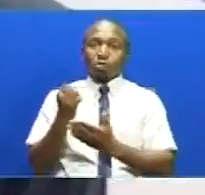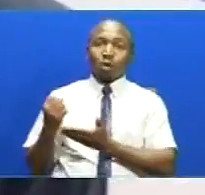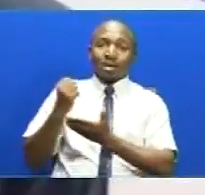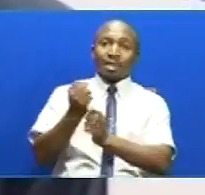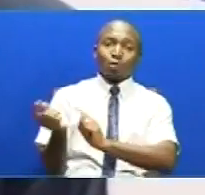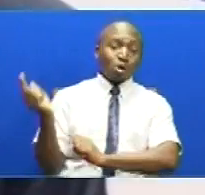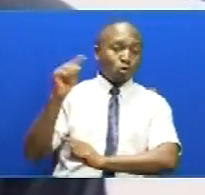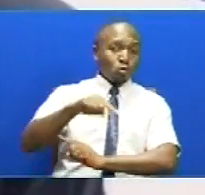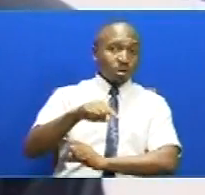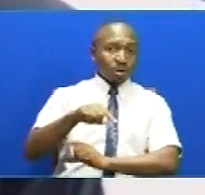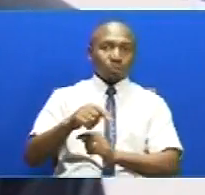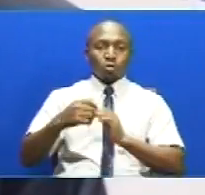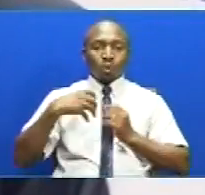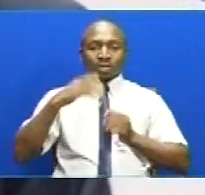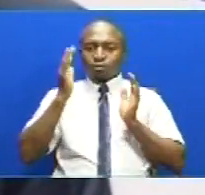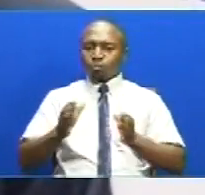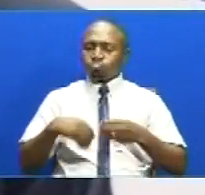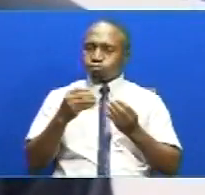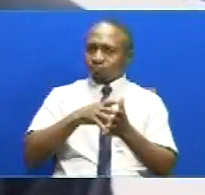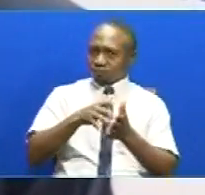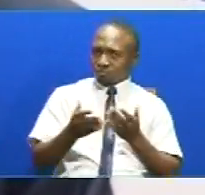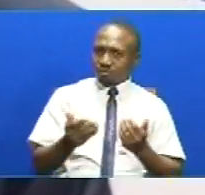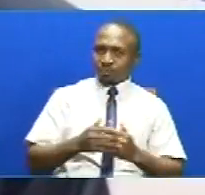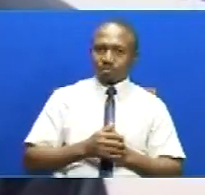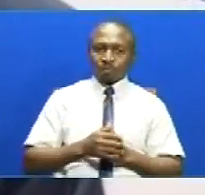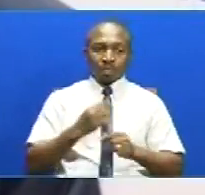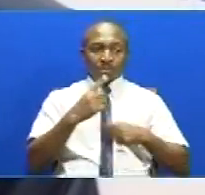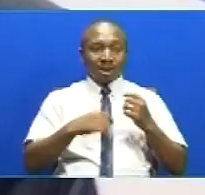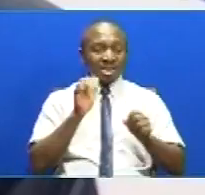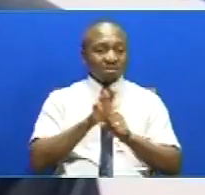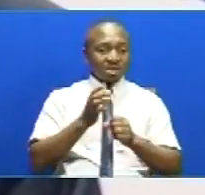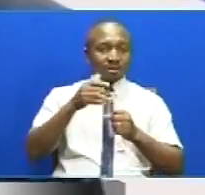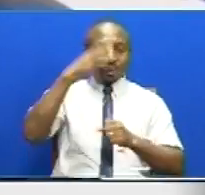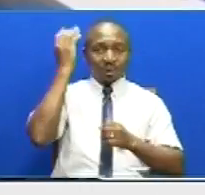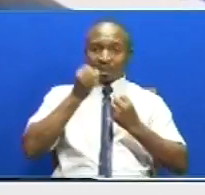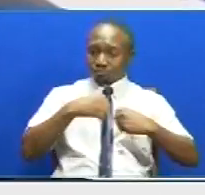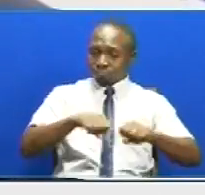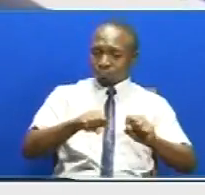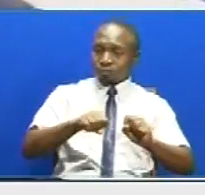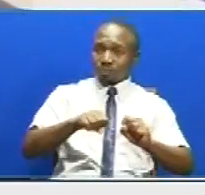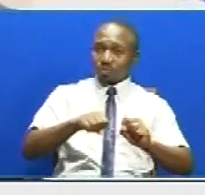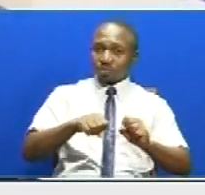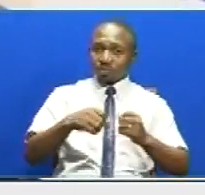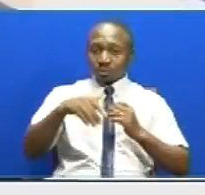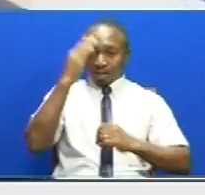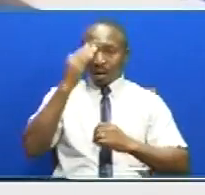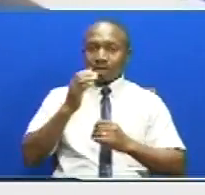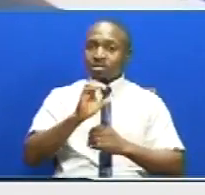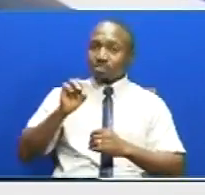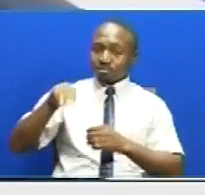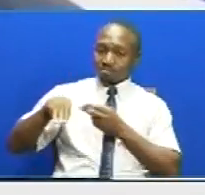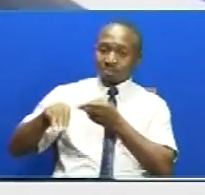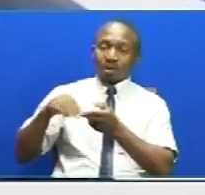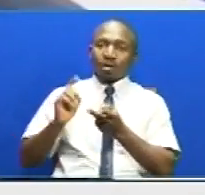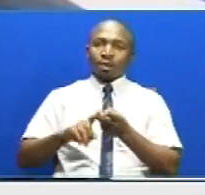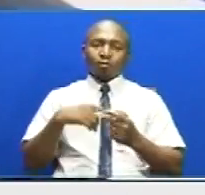Mkuu Pinda akatoa ufafanuzi. Miradi mingi inayoendelea kutekelezwa na serikali ya Chama cha Mapinduzi awamu ya tano inafanyika